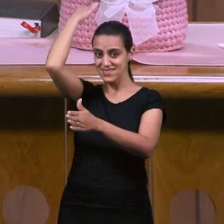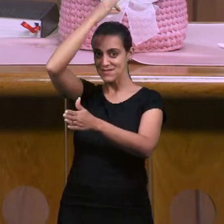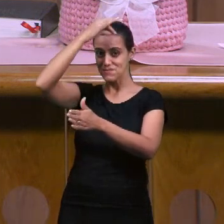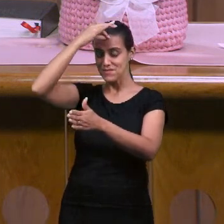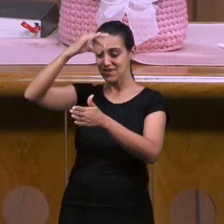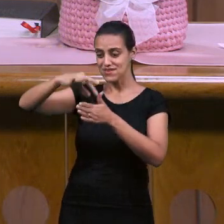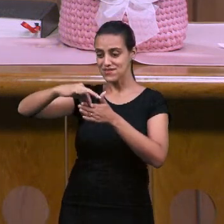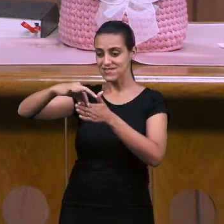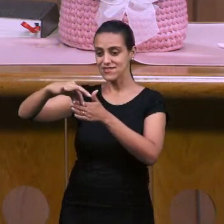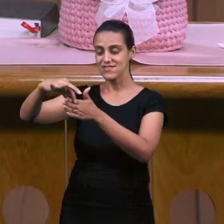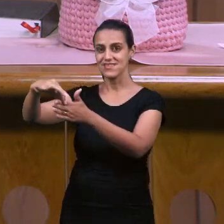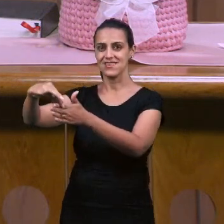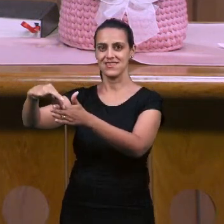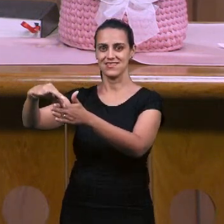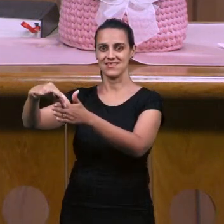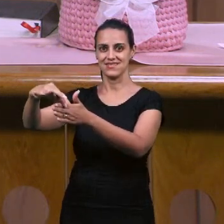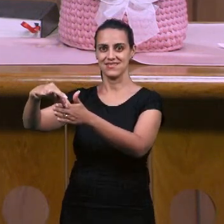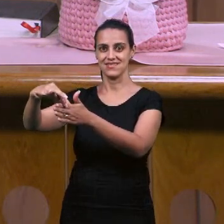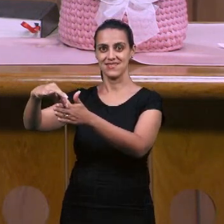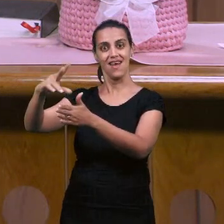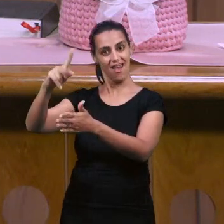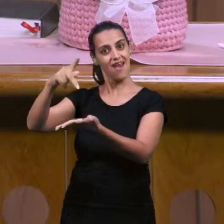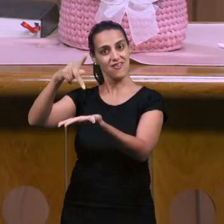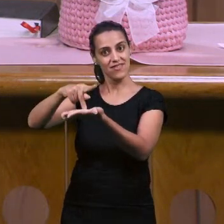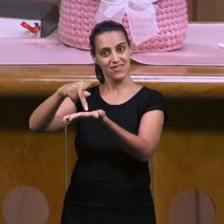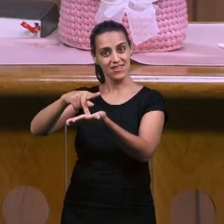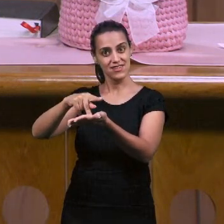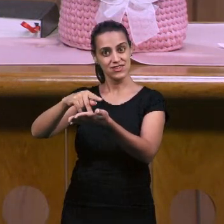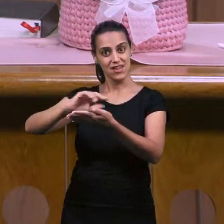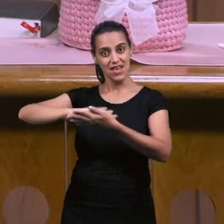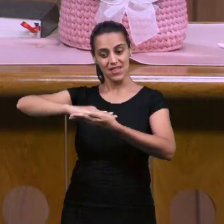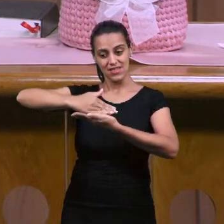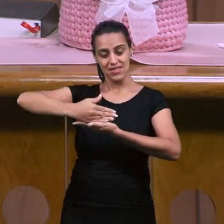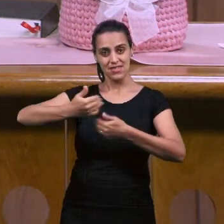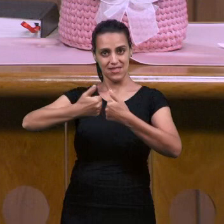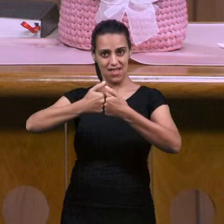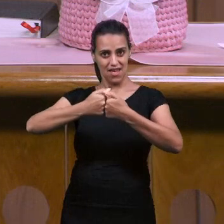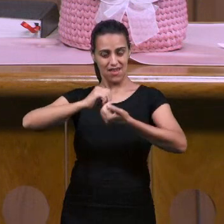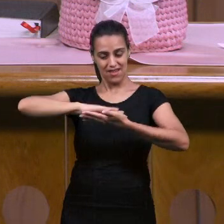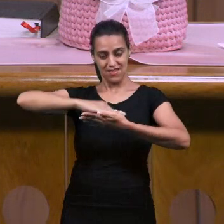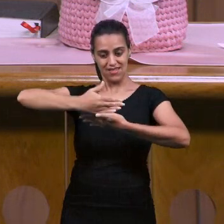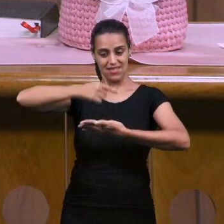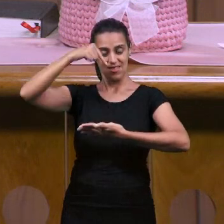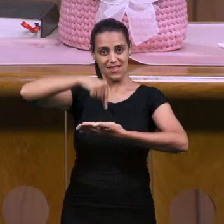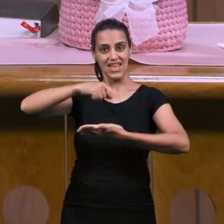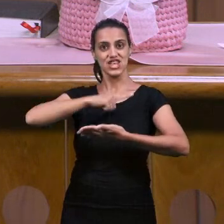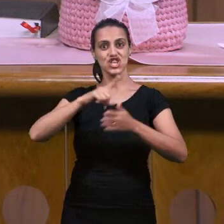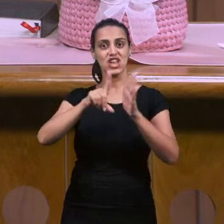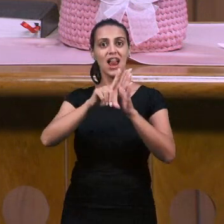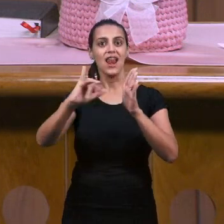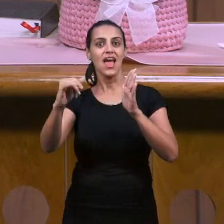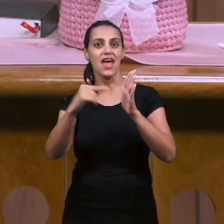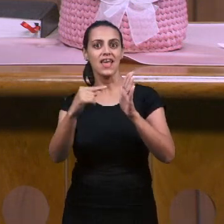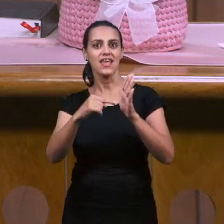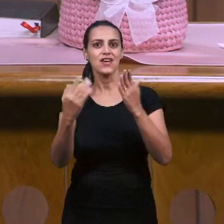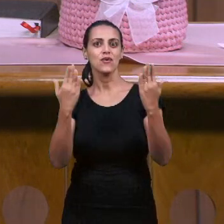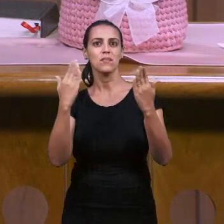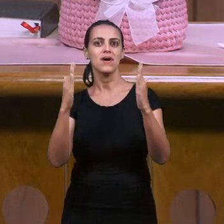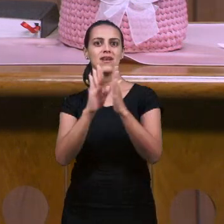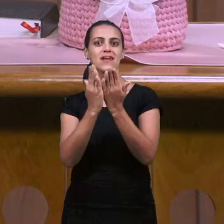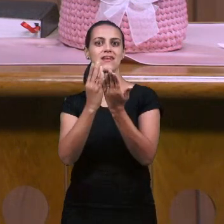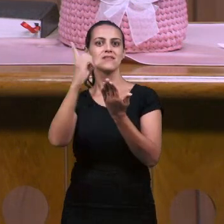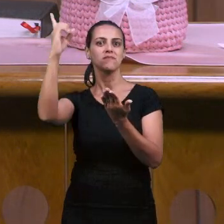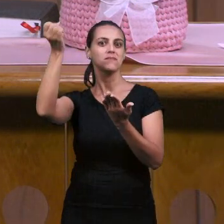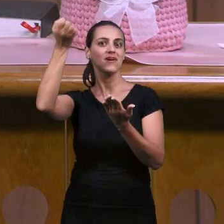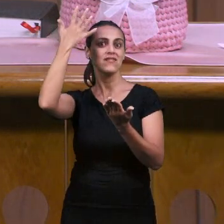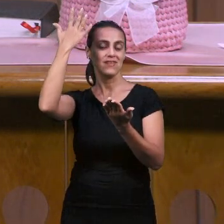c'est la parole révélée qui était dedans, les tables qui étaient révélées, la parole qui était à l'intérieur